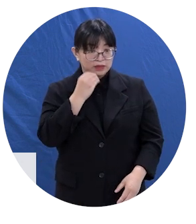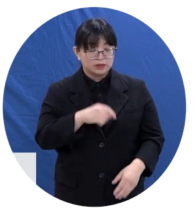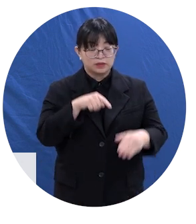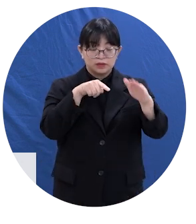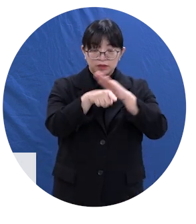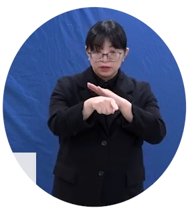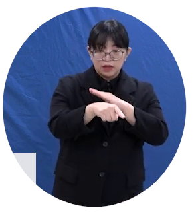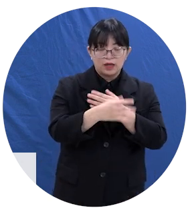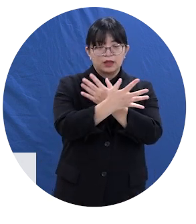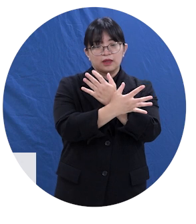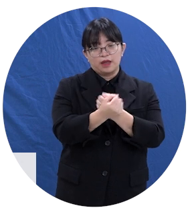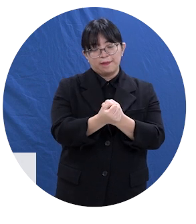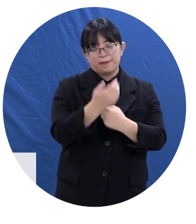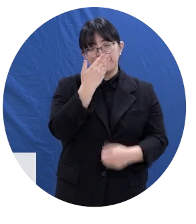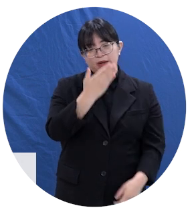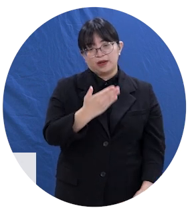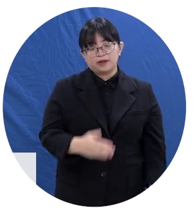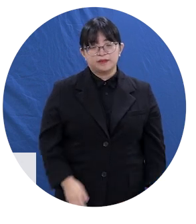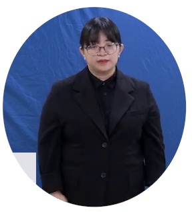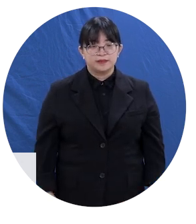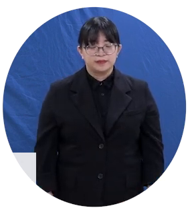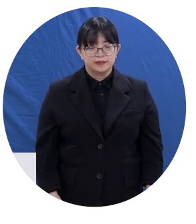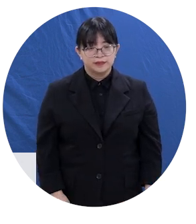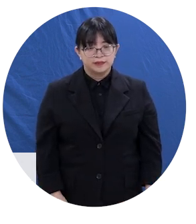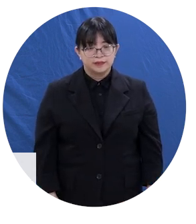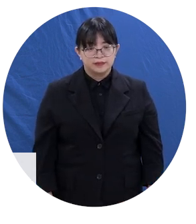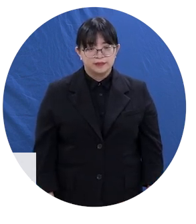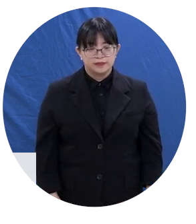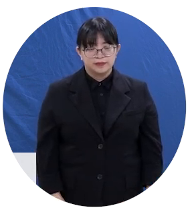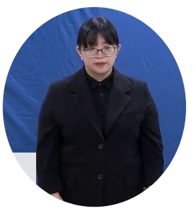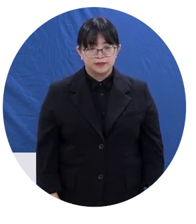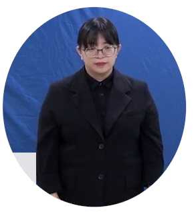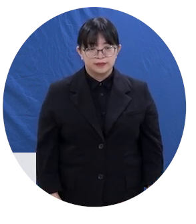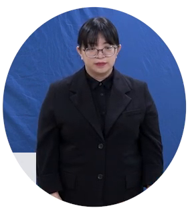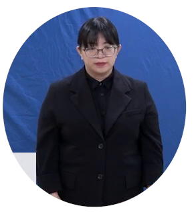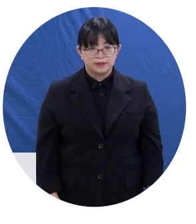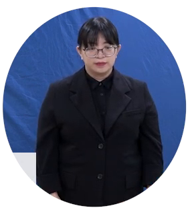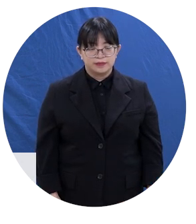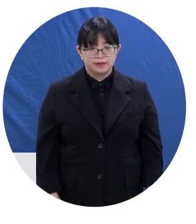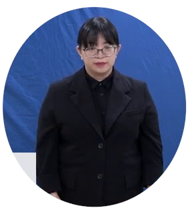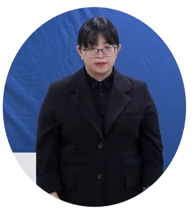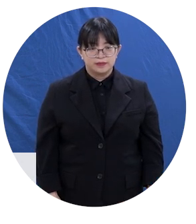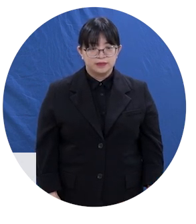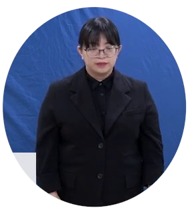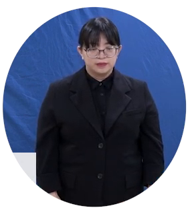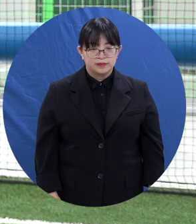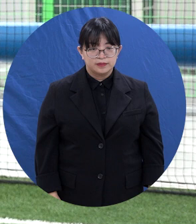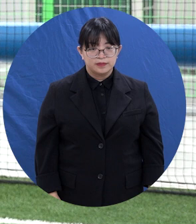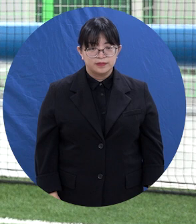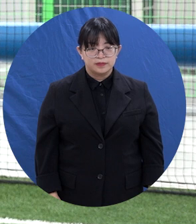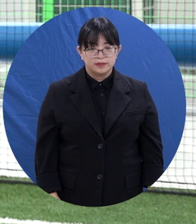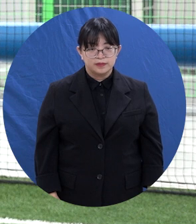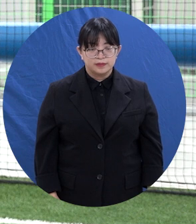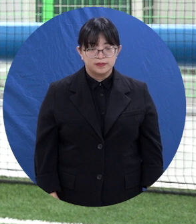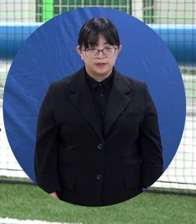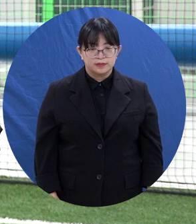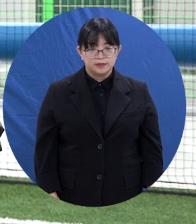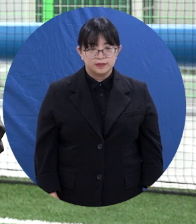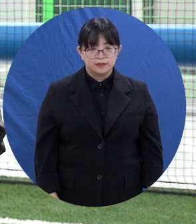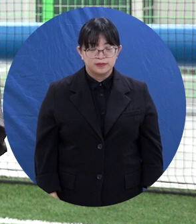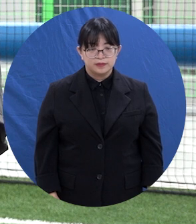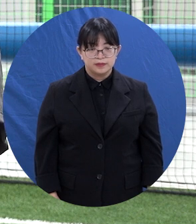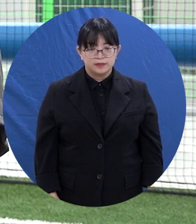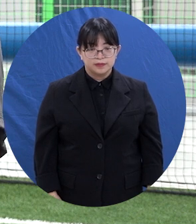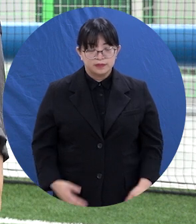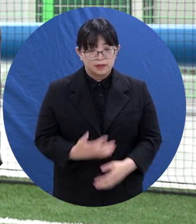쌍벽루 국민체육센터 풋살장이 있습니다. 거기 들어오셔가지고 예약을 하시고 이용을 하시면 됩니다. 이거 방송 나가고